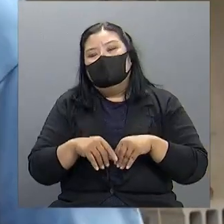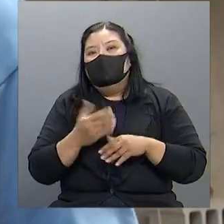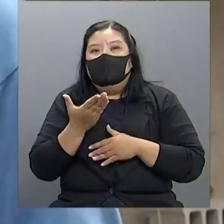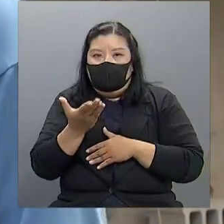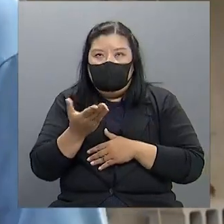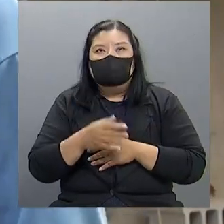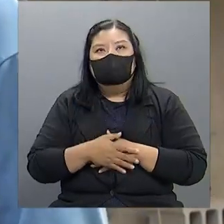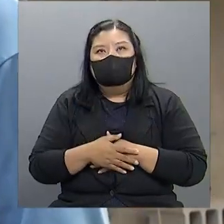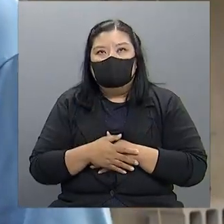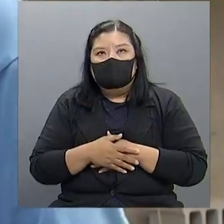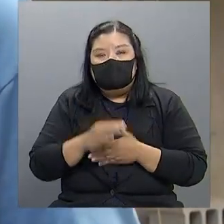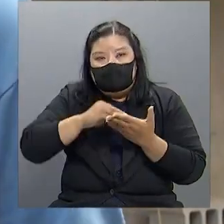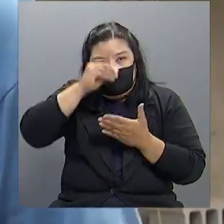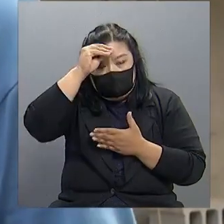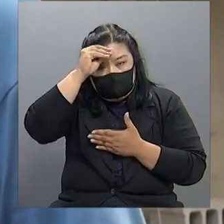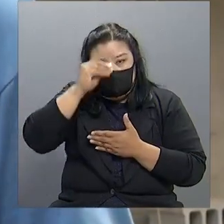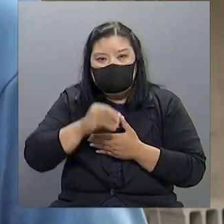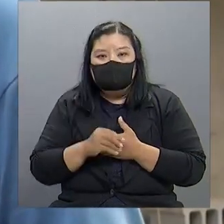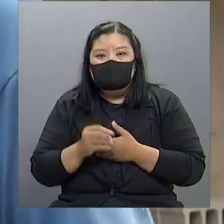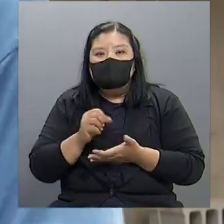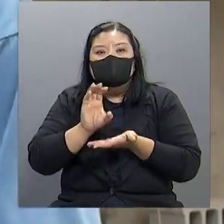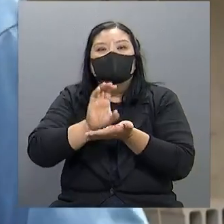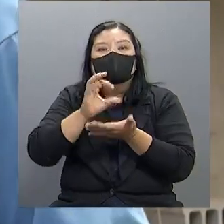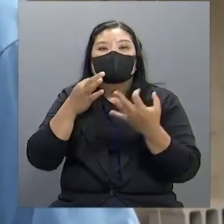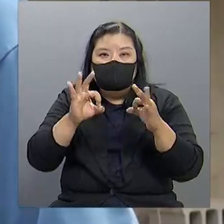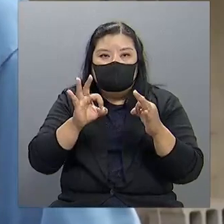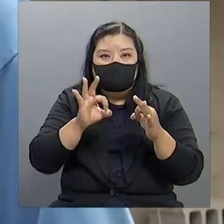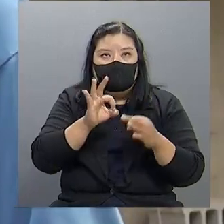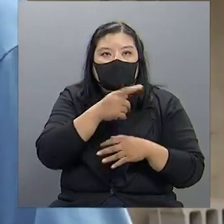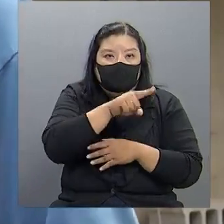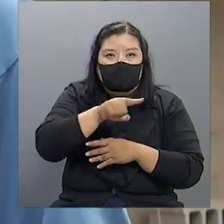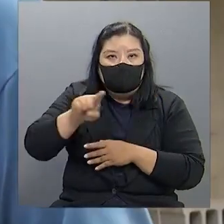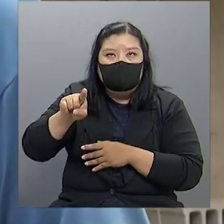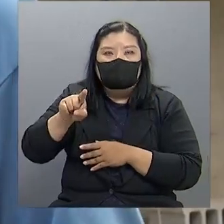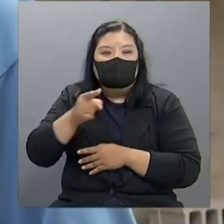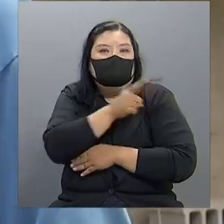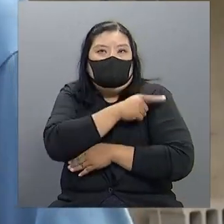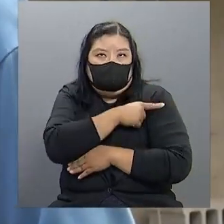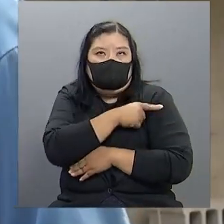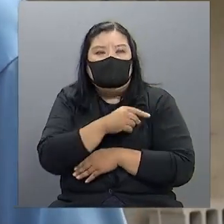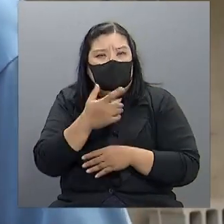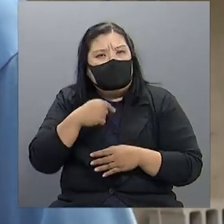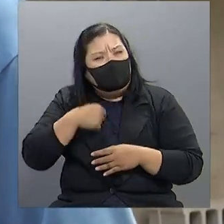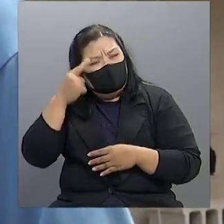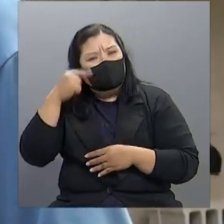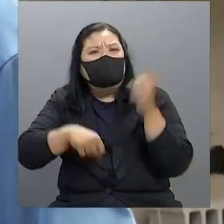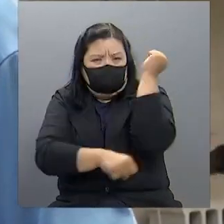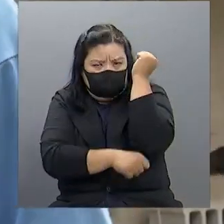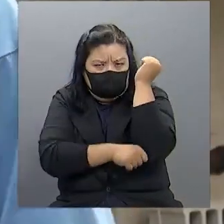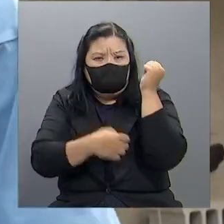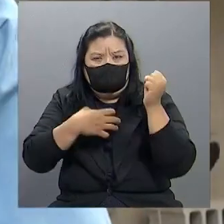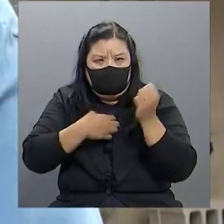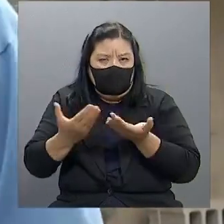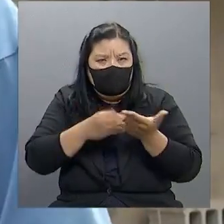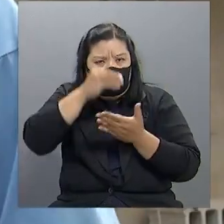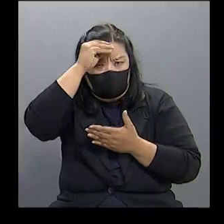ประถมถึงปริญญาตรีเราก็ความหวังคือเราลำบากค่ะเราอยากให้ลูกมีทุนการศึกษามันจะช่วยแบ่งเบาภาระเราแล้วก็ลูกจะ